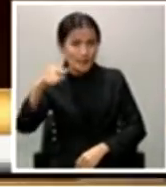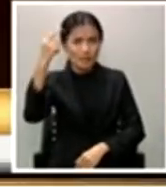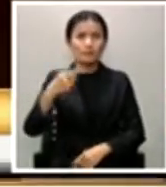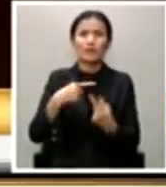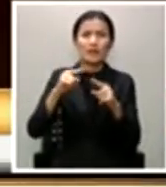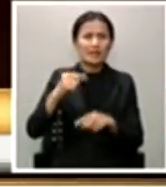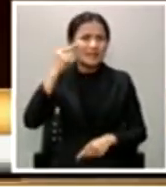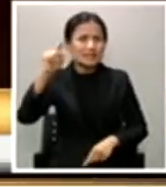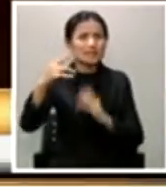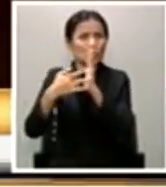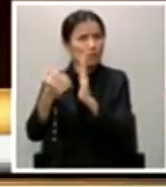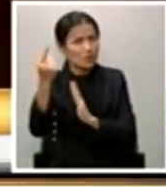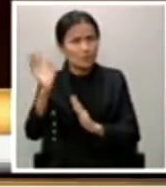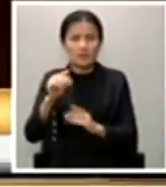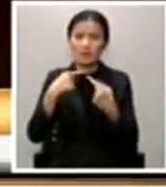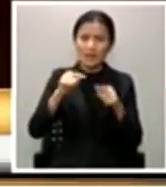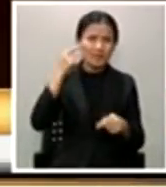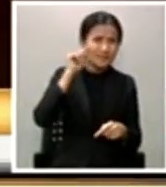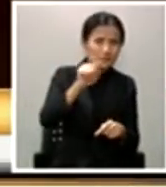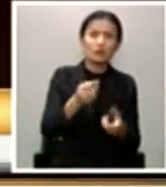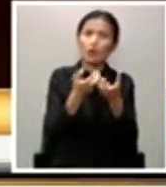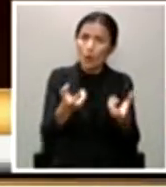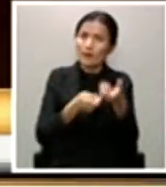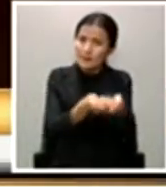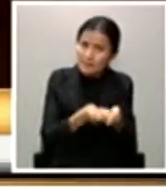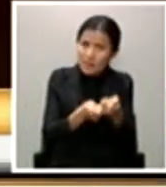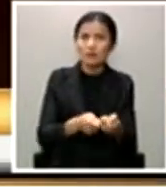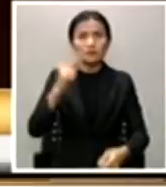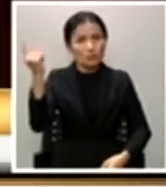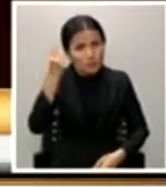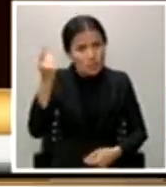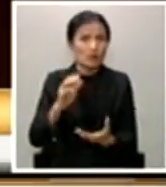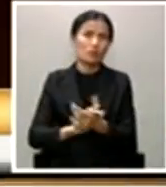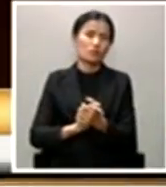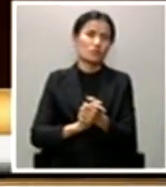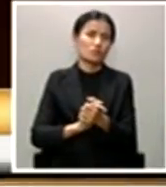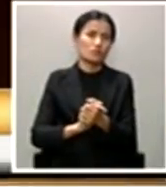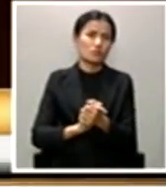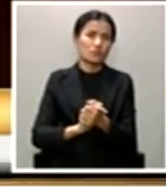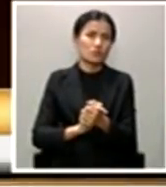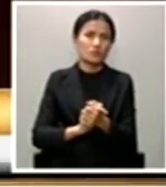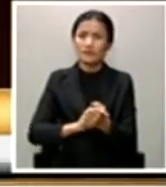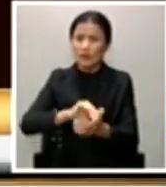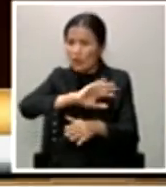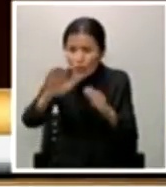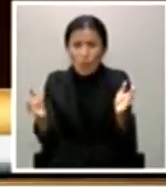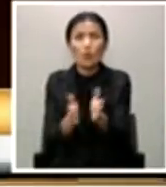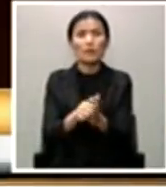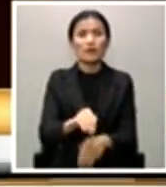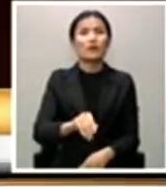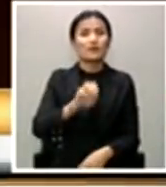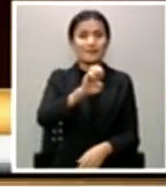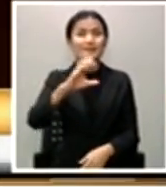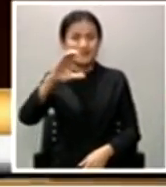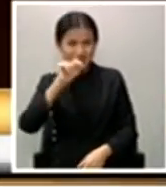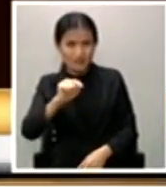ตรด้วยเรื่องของไบโอเทคโนโลยีเรื่องของท่องเที่ยวด้วยทุกอย่างอยู่ในนี้เพื่อให้เราสามารถเพิ่ม